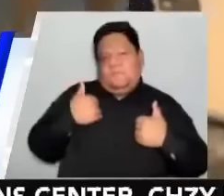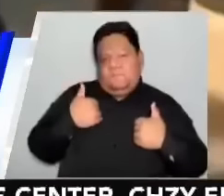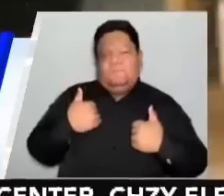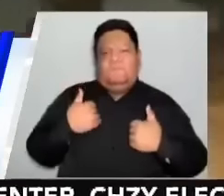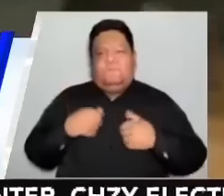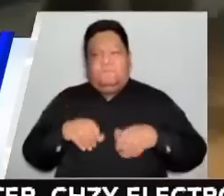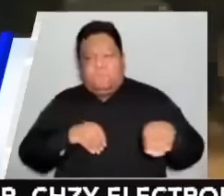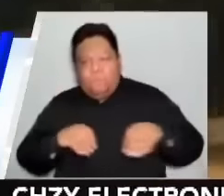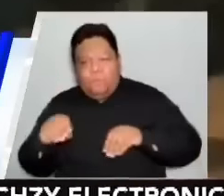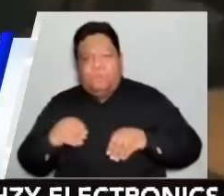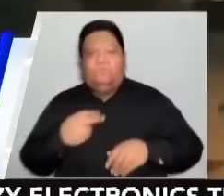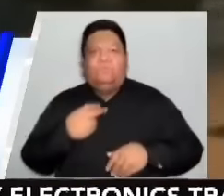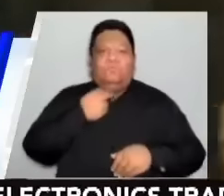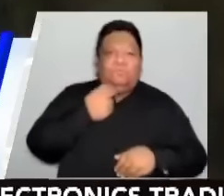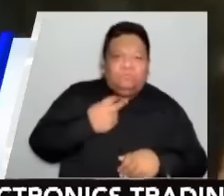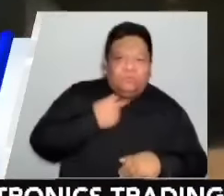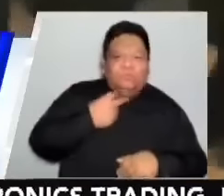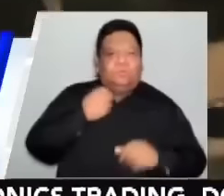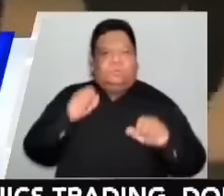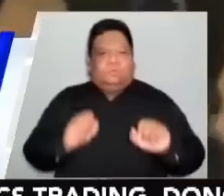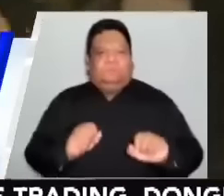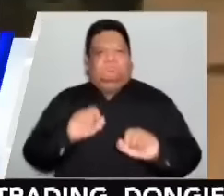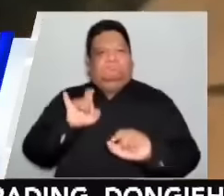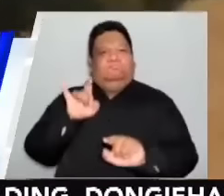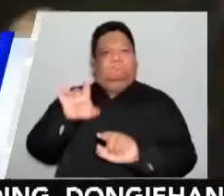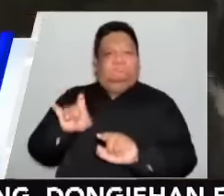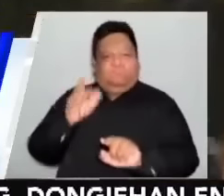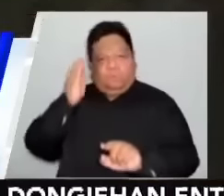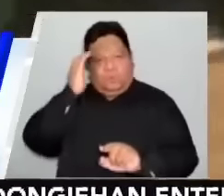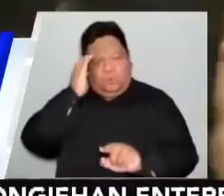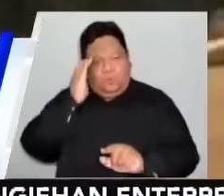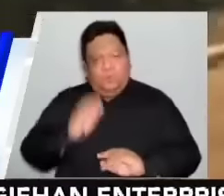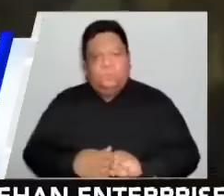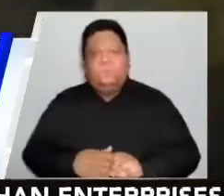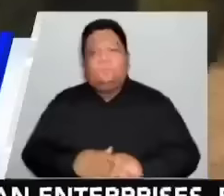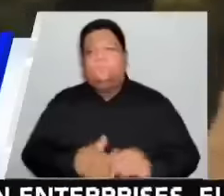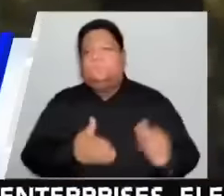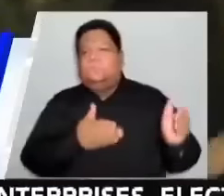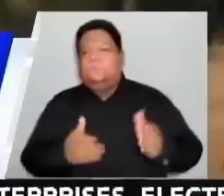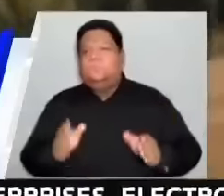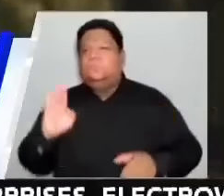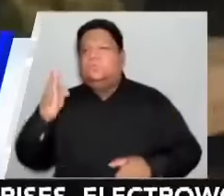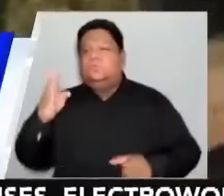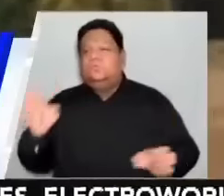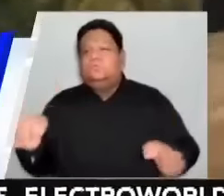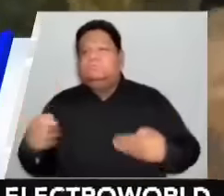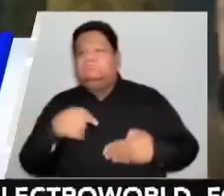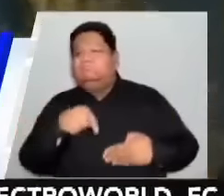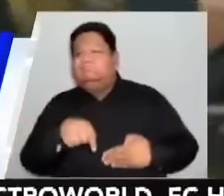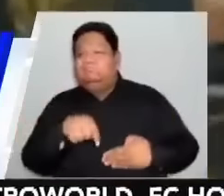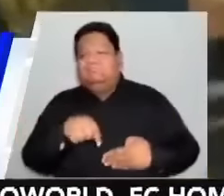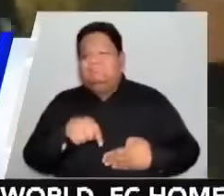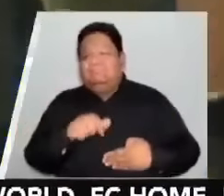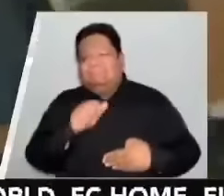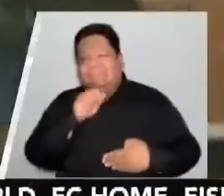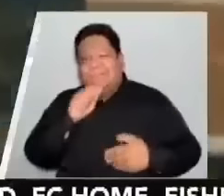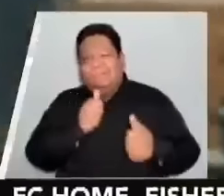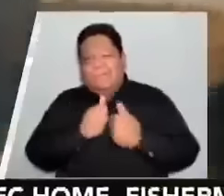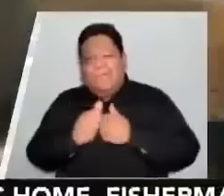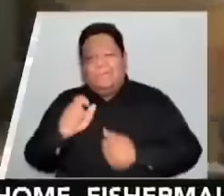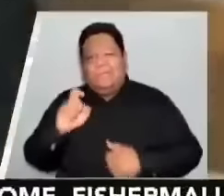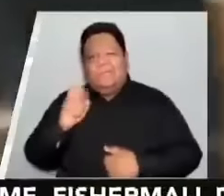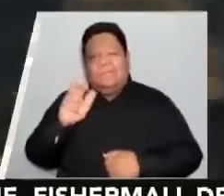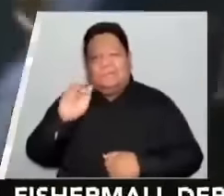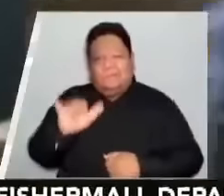inalmahan ng kjc members ang malaking asul na Kahong Hindi raw idinaan sa security x-ray pati ang metal detector ung